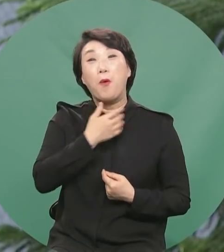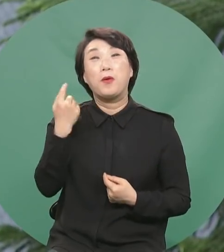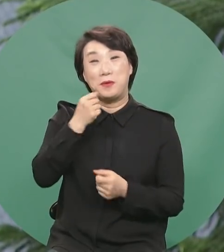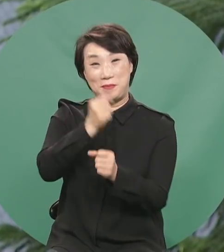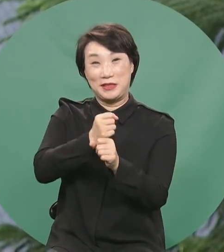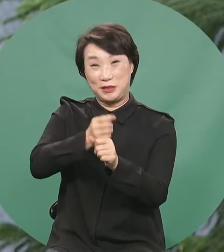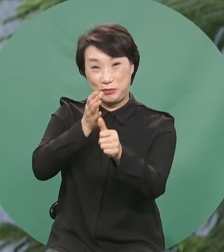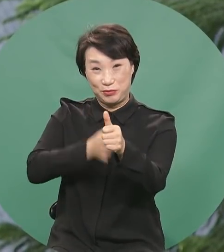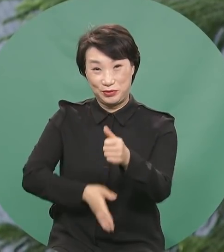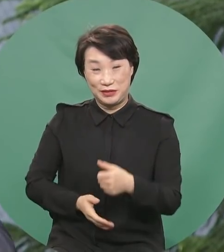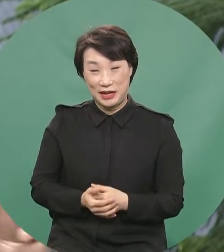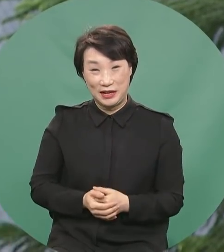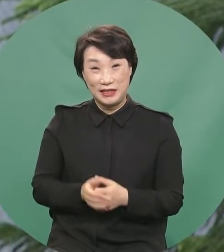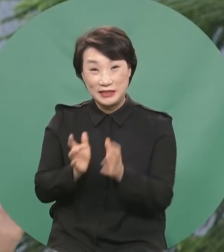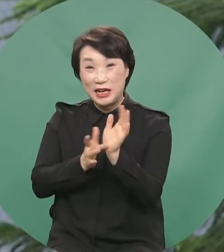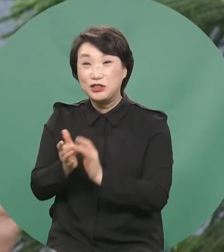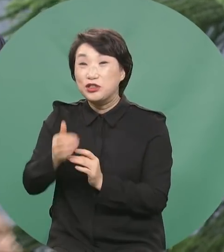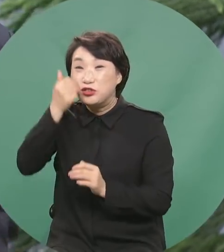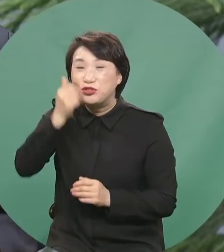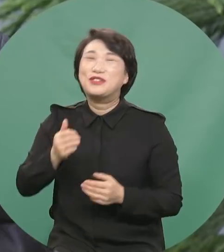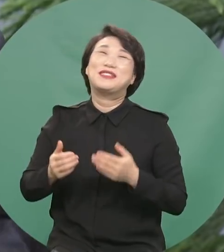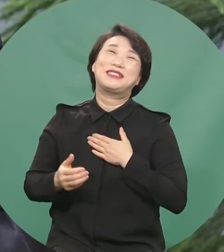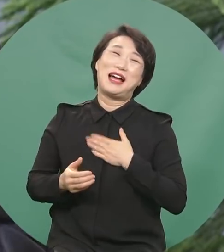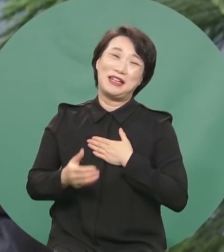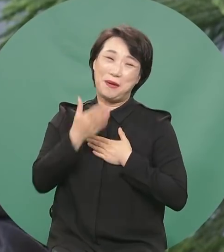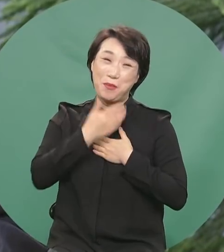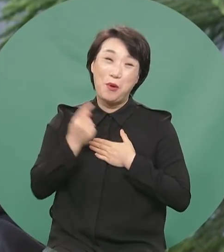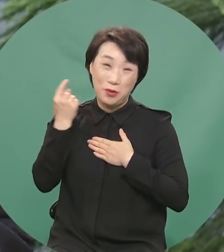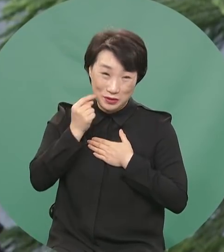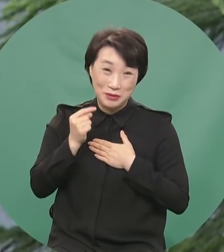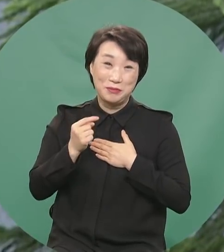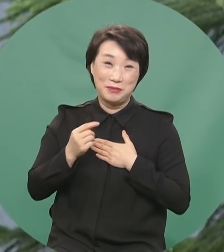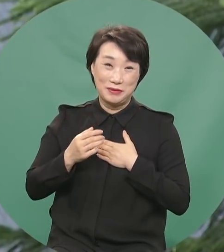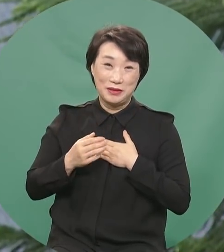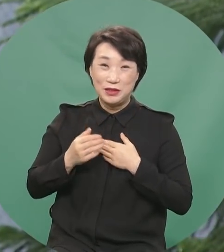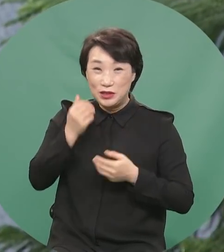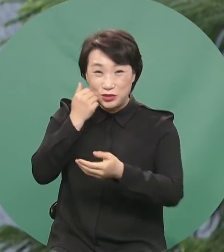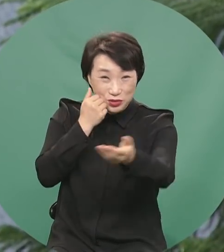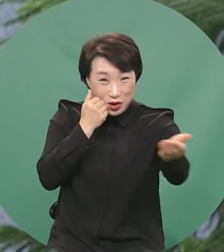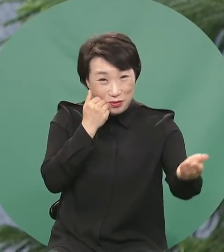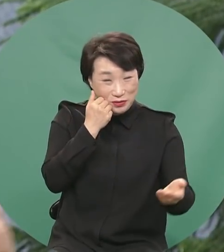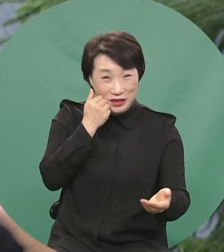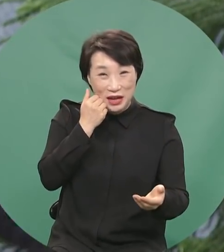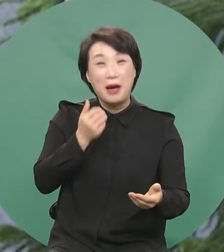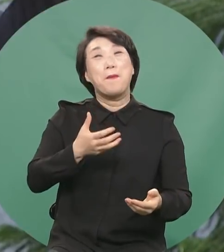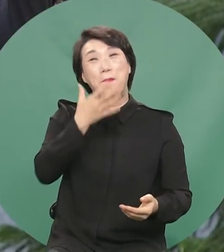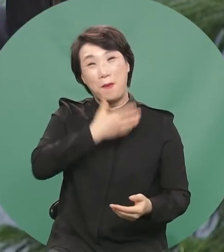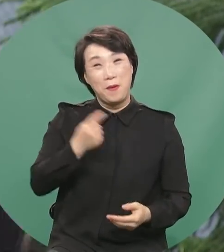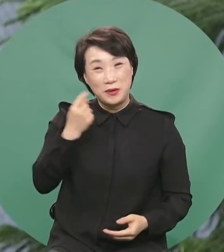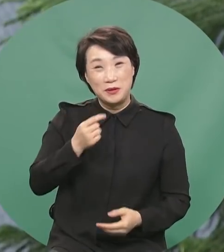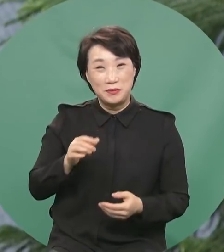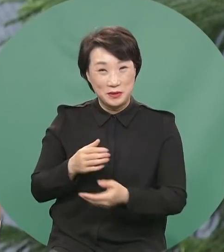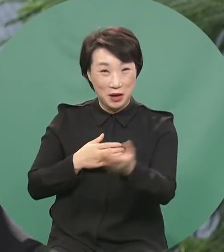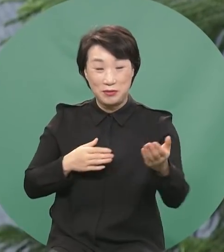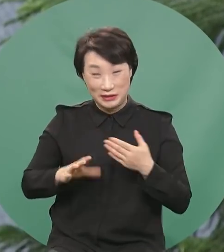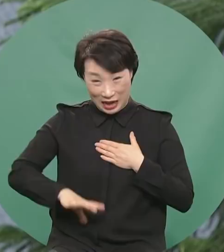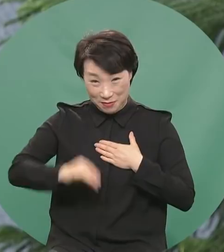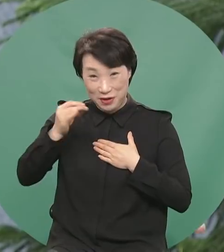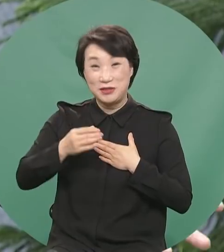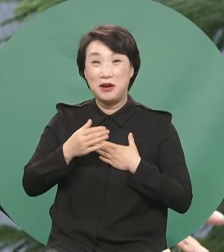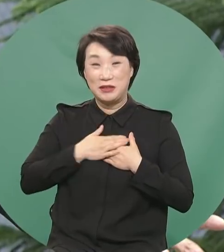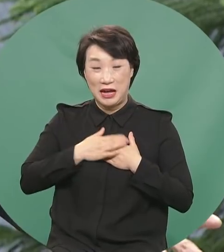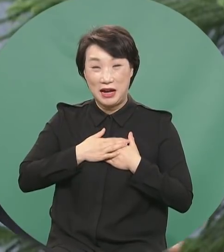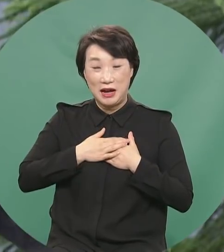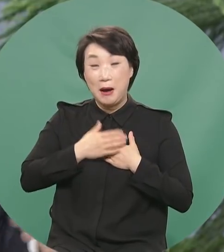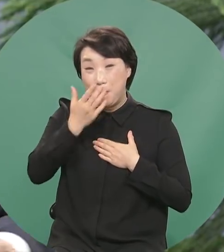하십시오. 예수는 나의 복음입니다. 너의 복음입니다. 나 먼저 복음이요 너의